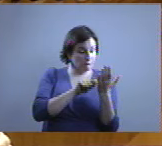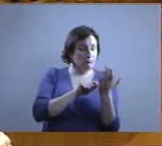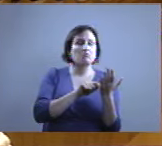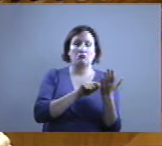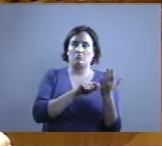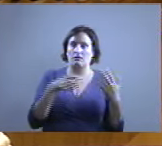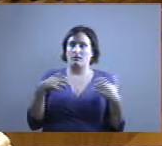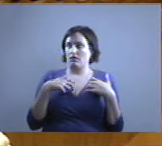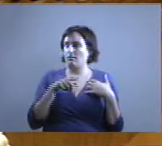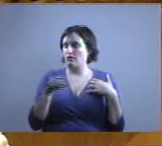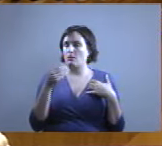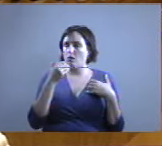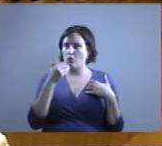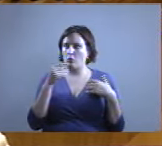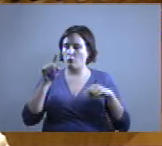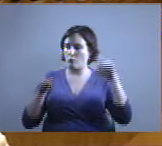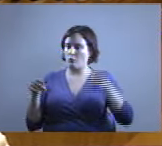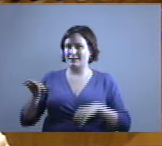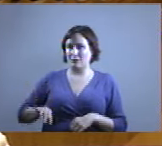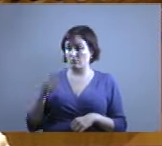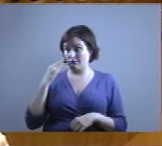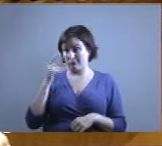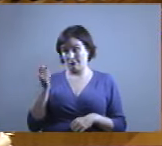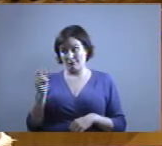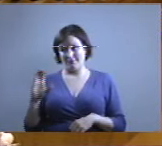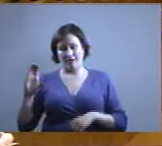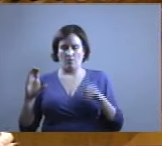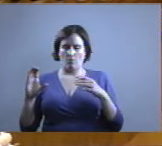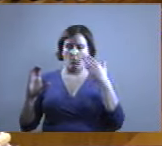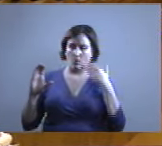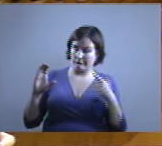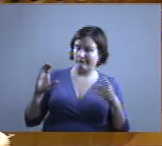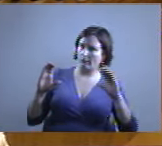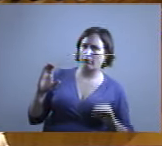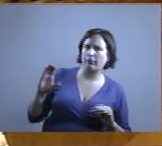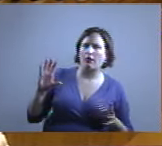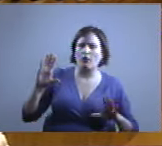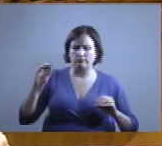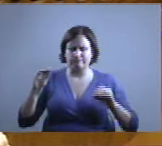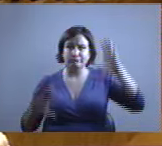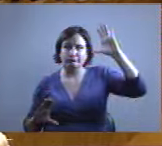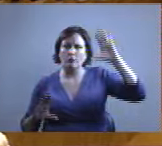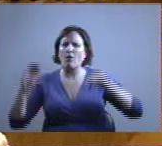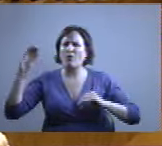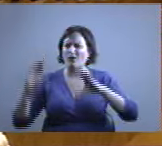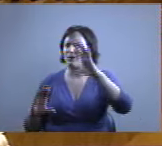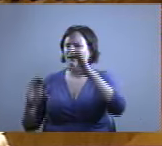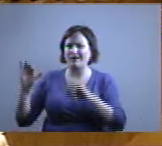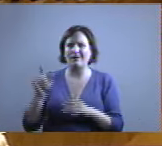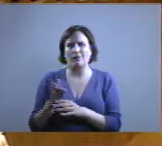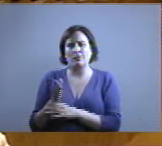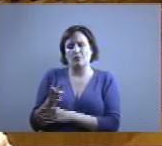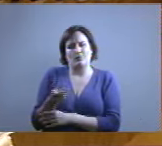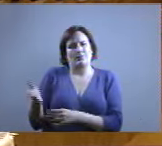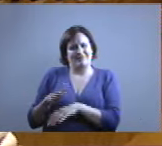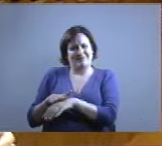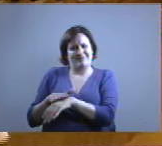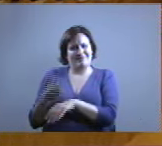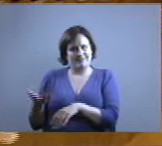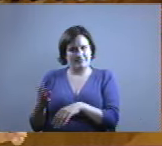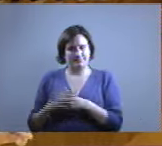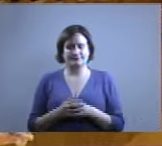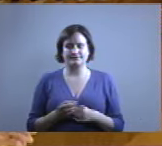Hierdie wetsontwerp maak dit dan ook makliker vir mense wat glo dat daar teen hulle gediskrimineer word om hulle regte uit te oefen. Die wet op